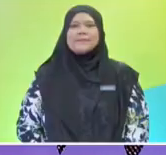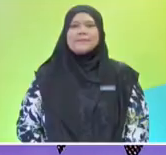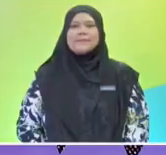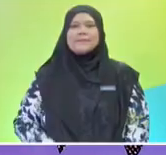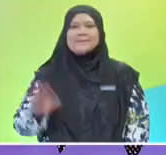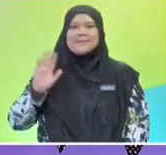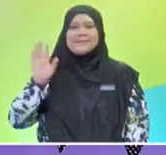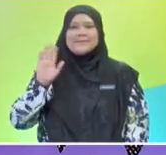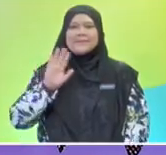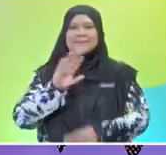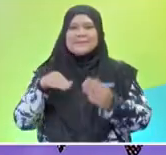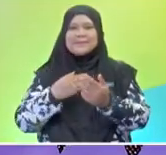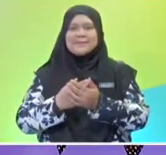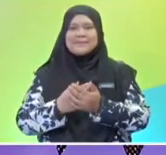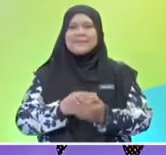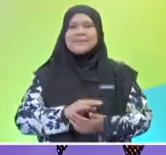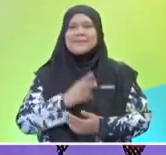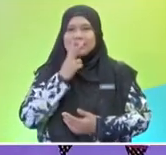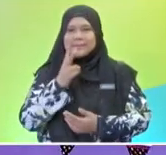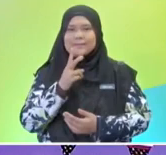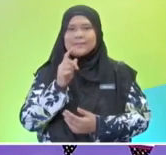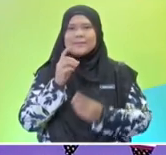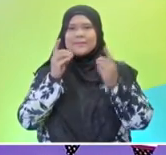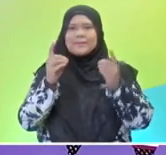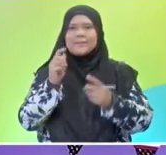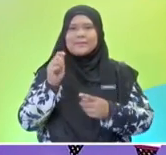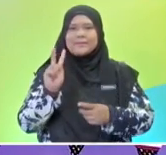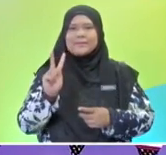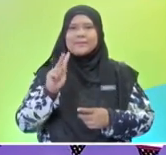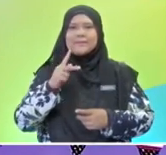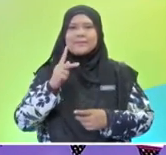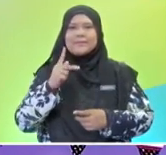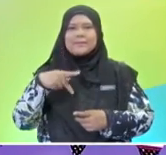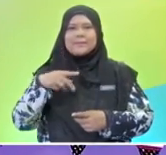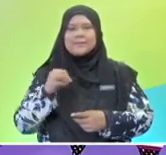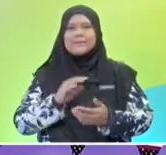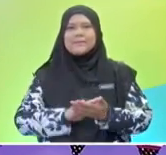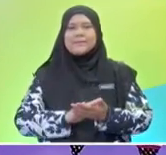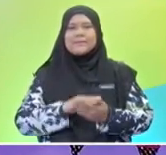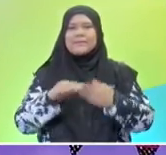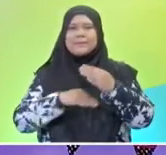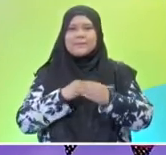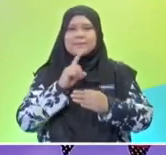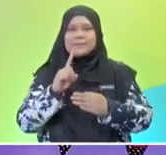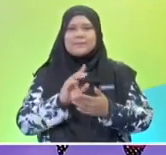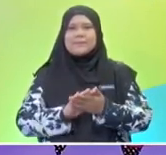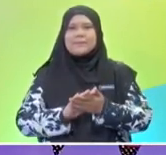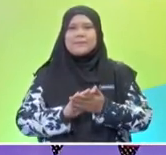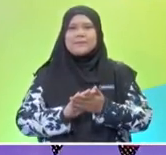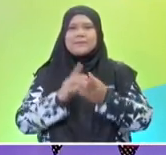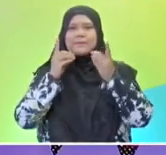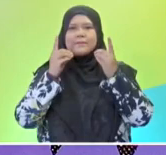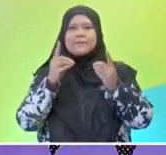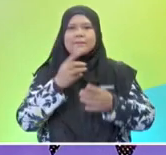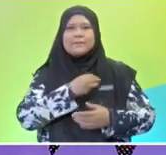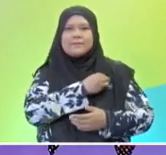Hai semua, anda sedang menonton Bidik TV KPM dalam slot tahap 1. Sekarang kita sedang belajar pendidikan moral tahun